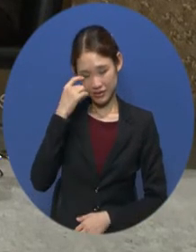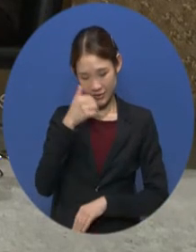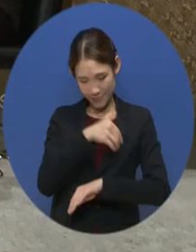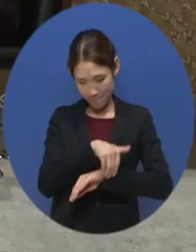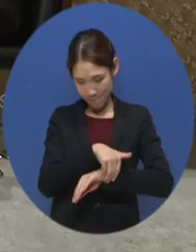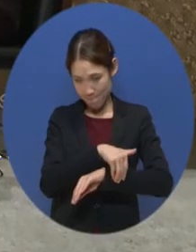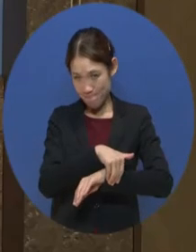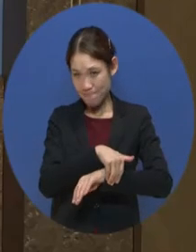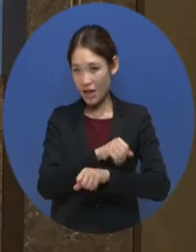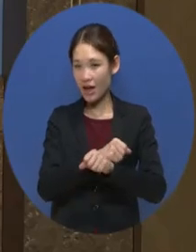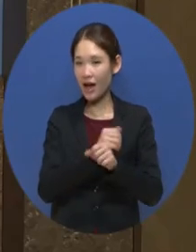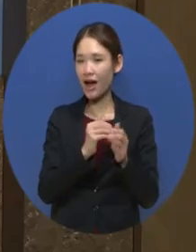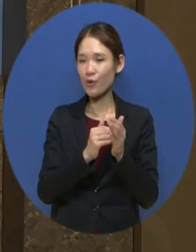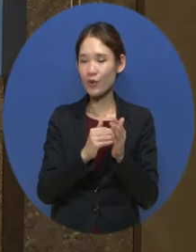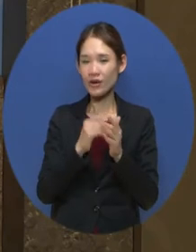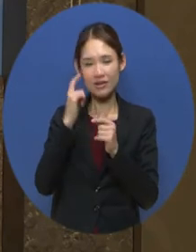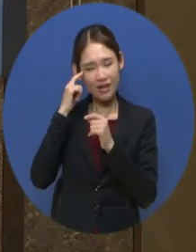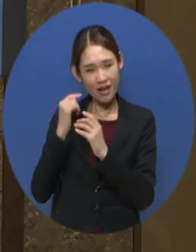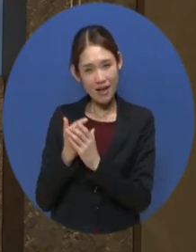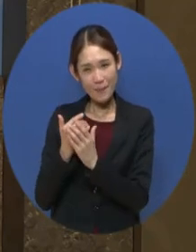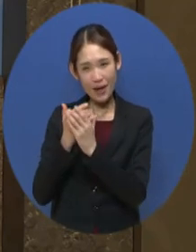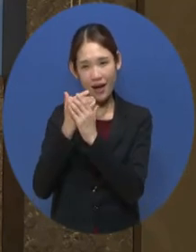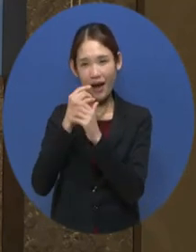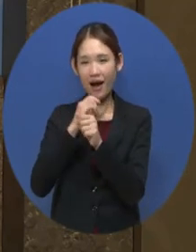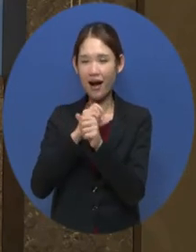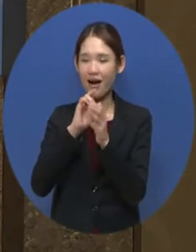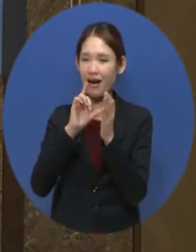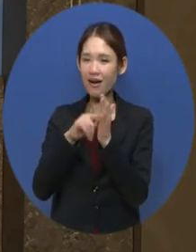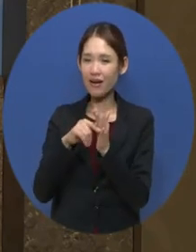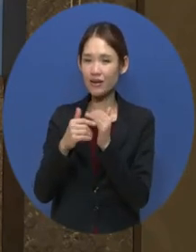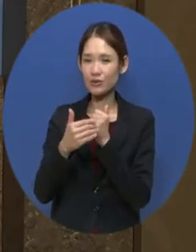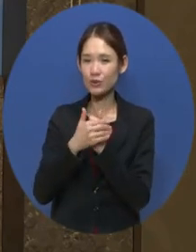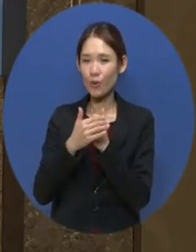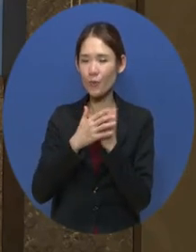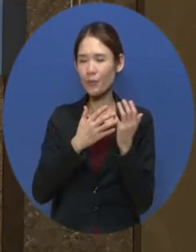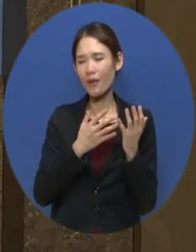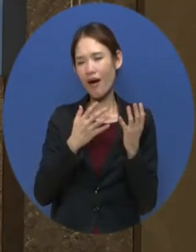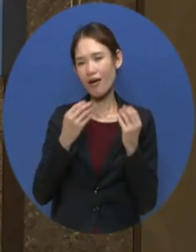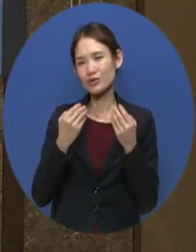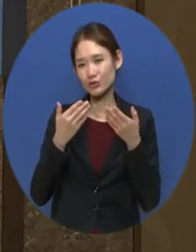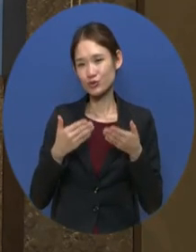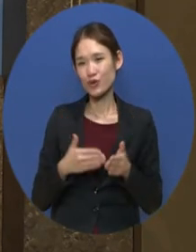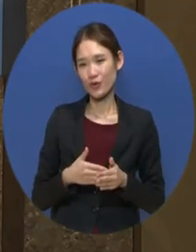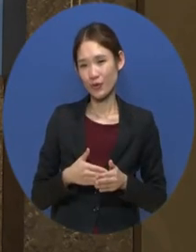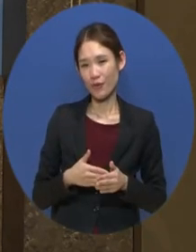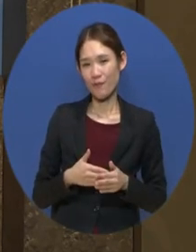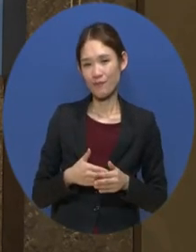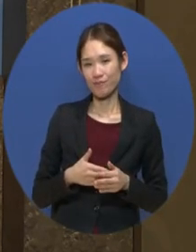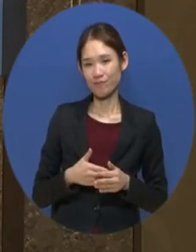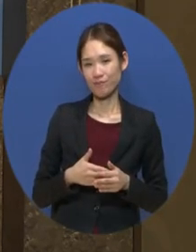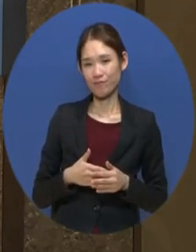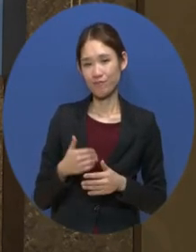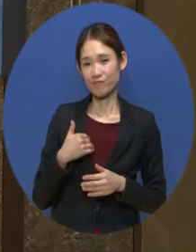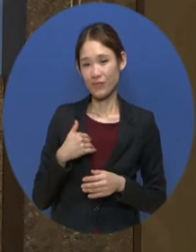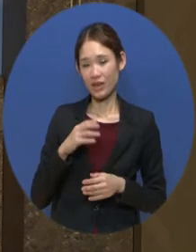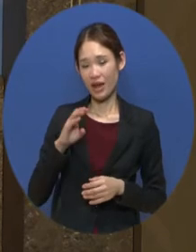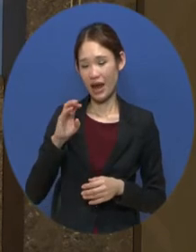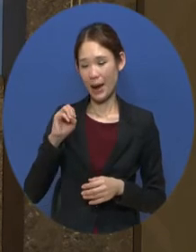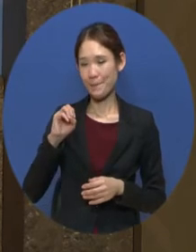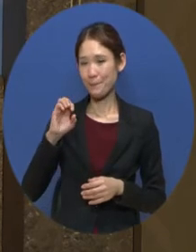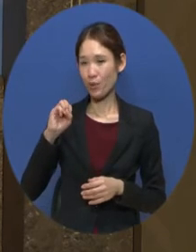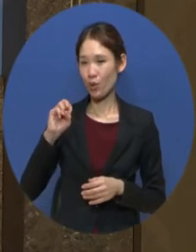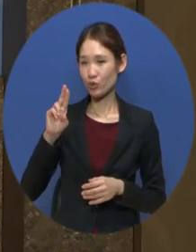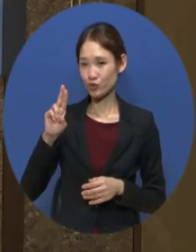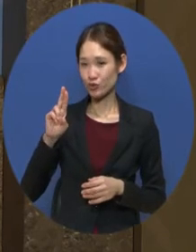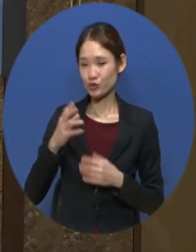처음에 기획을 하고 네. 개발을 할 때 그러잖아요. 도움들을 많이 주셨어요. 그러니까 저희가 이제 MOU를 맺고 있는